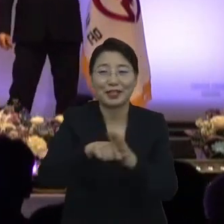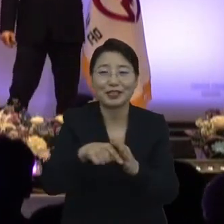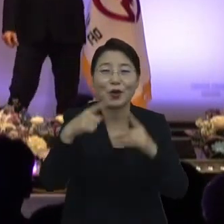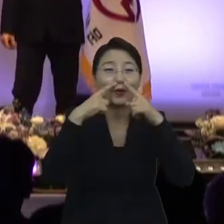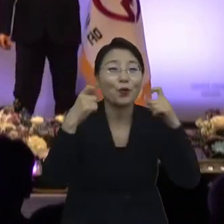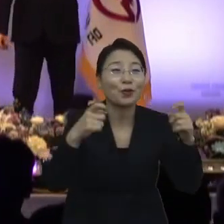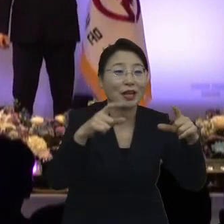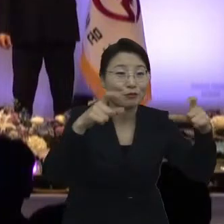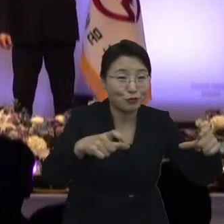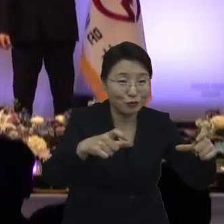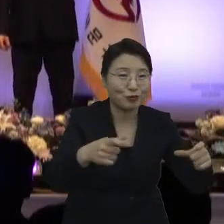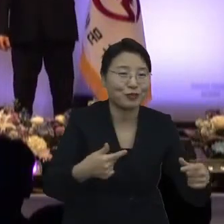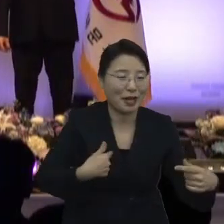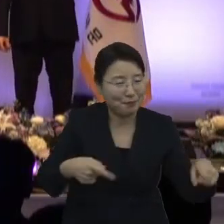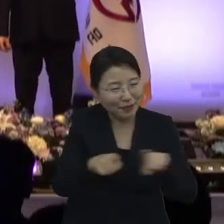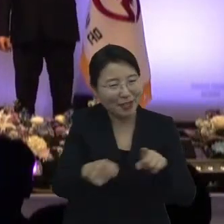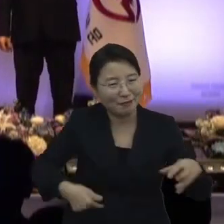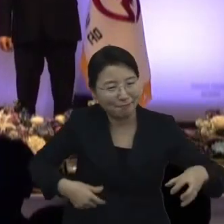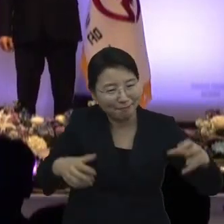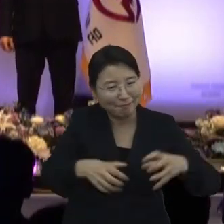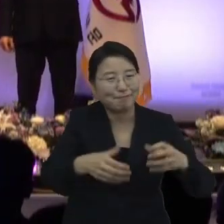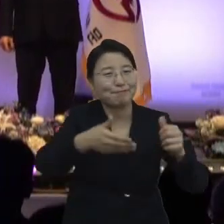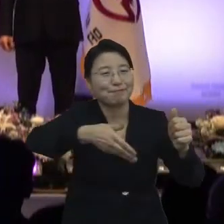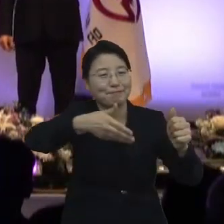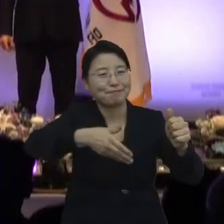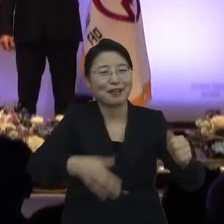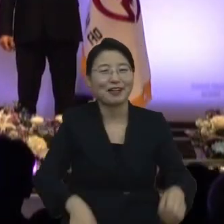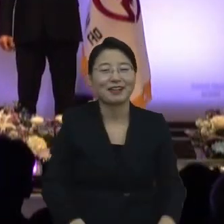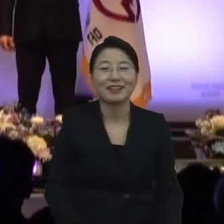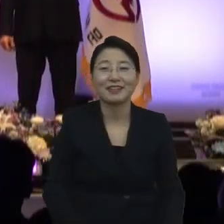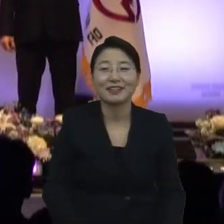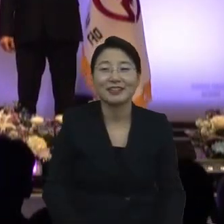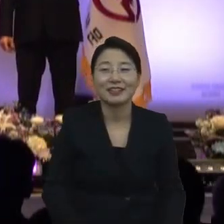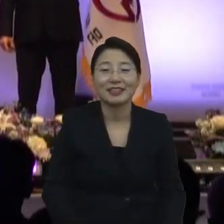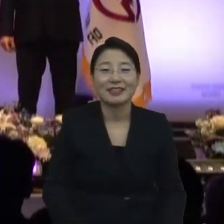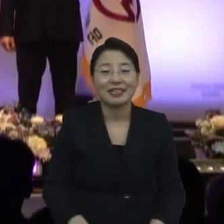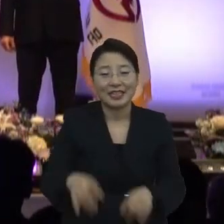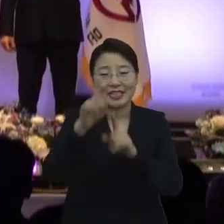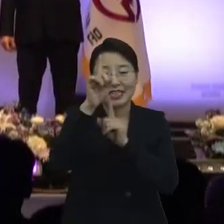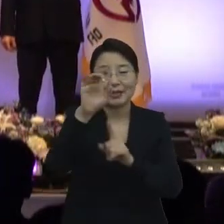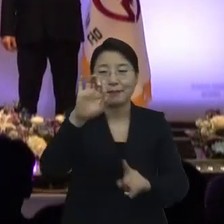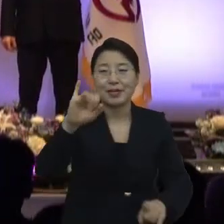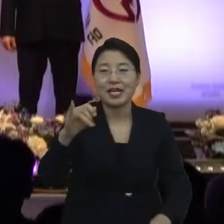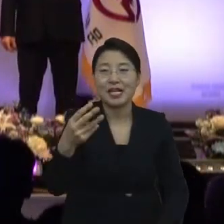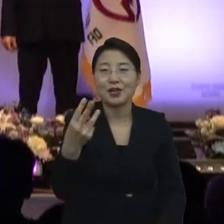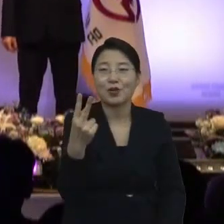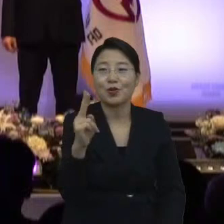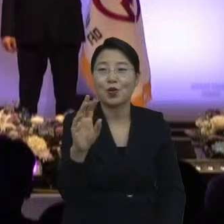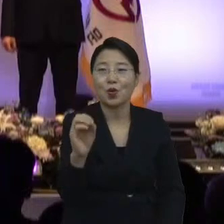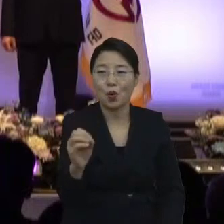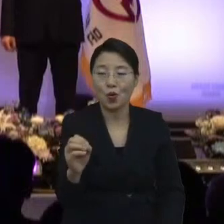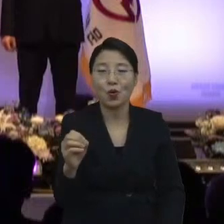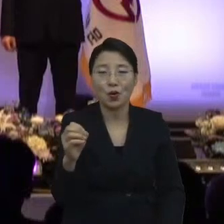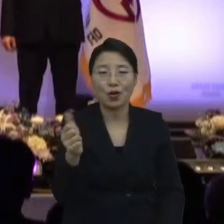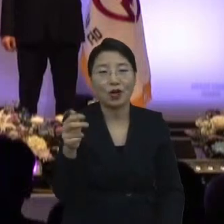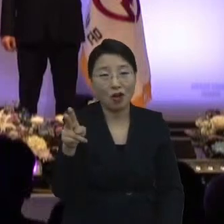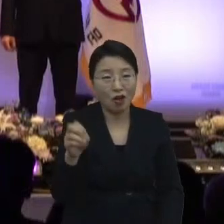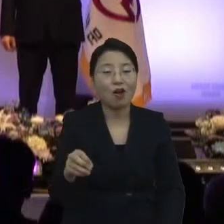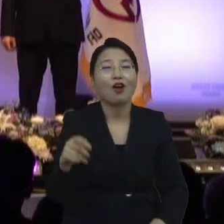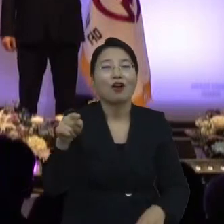동대문구가 든든한 파트너가 되어주시길 바랍니다. 우리 이필영 구청장님과 함께 서울시가